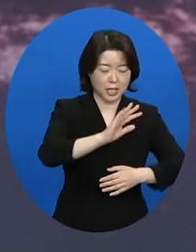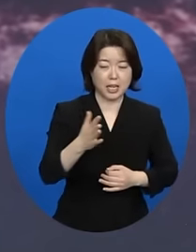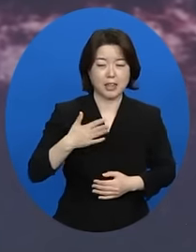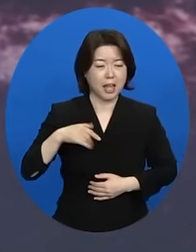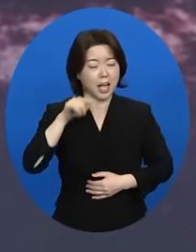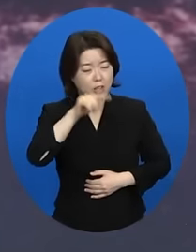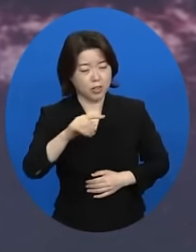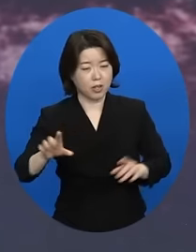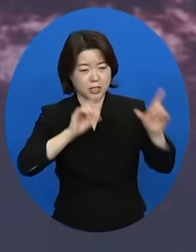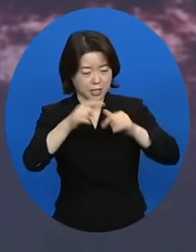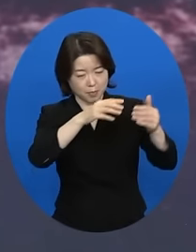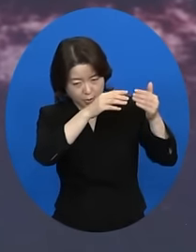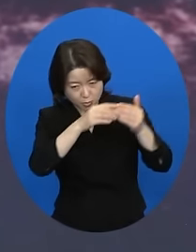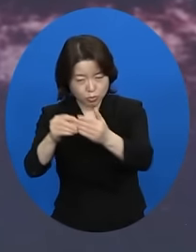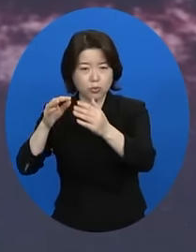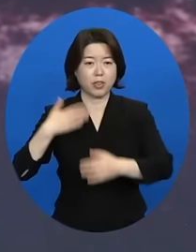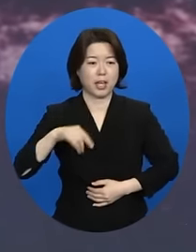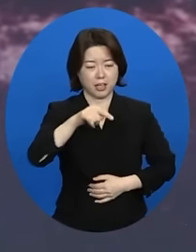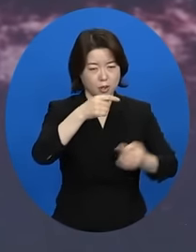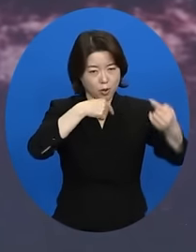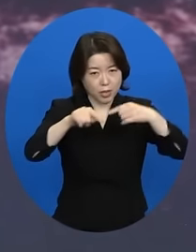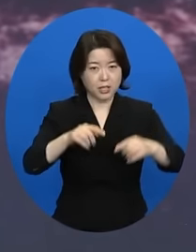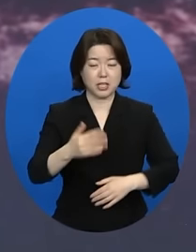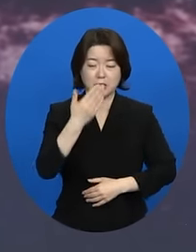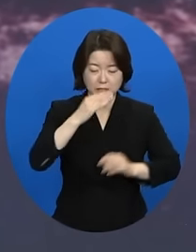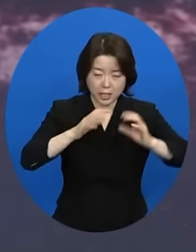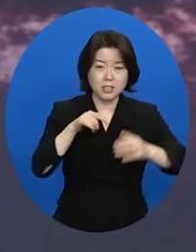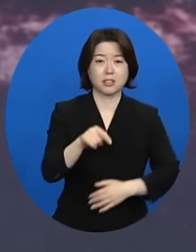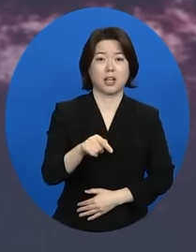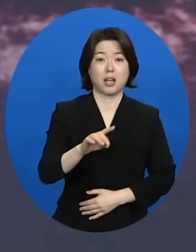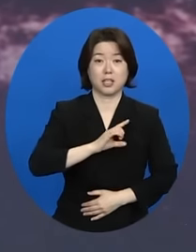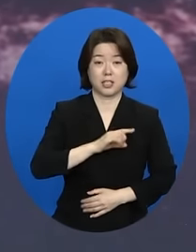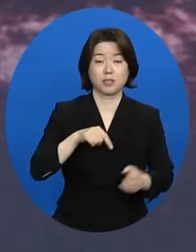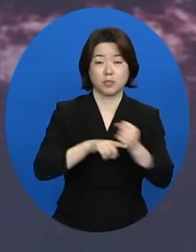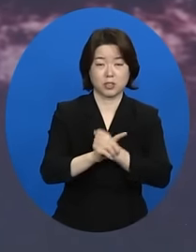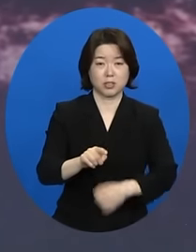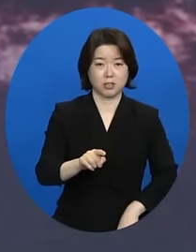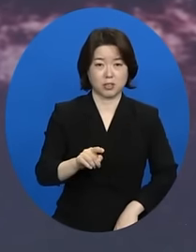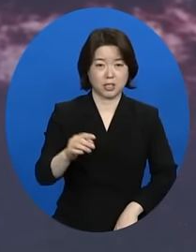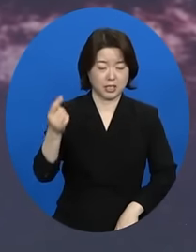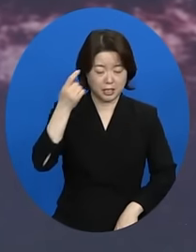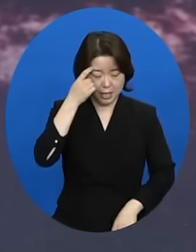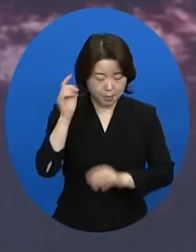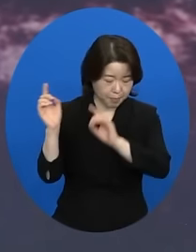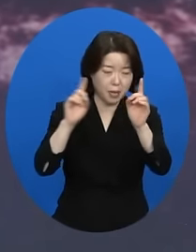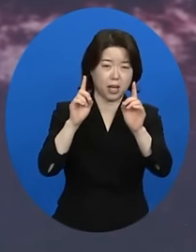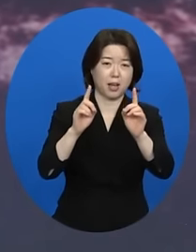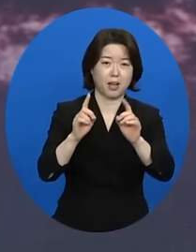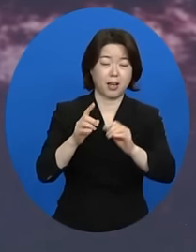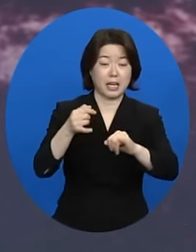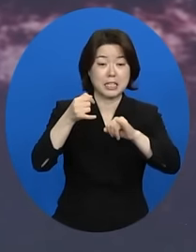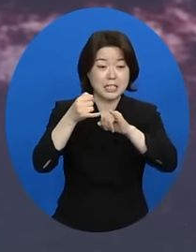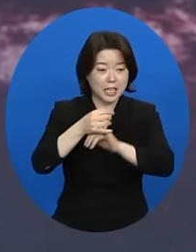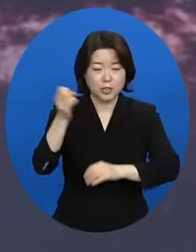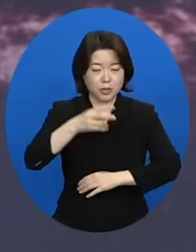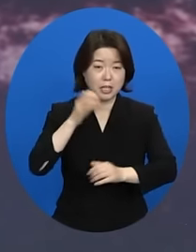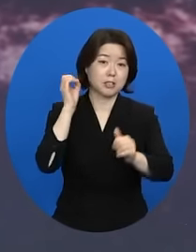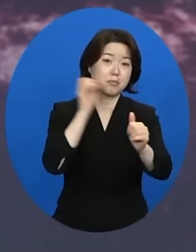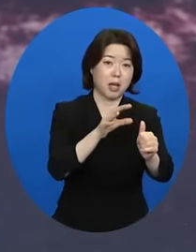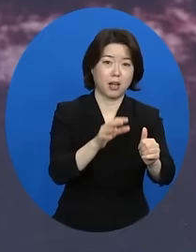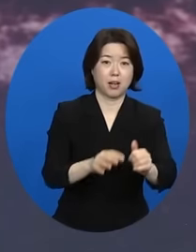삶을 주도한다, 내가 너를 다스린다. 그게 이스라엘이거든요. 다시 한번 이름을 상기시켜주면서 약속을 다시